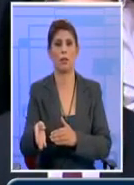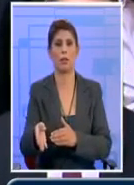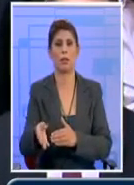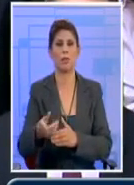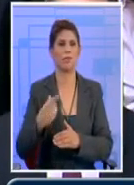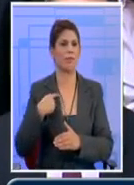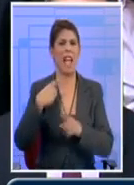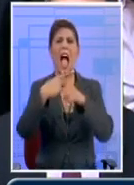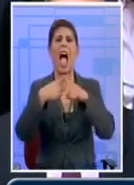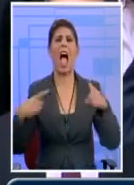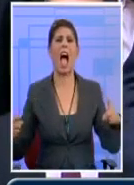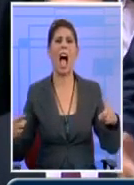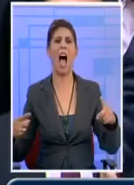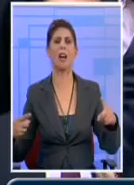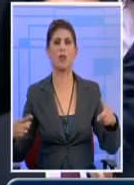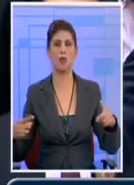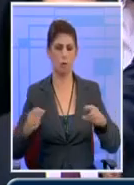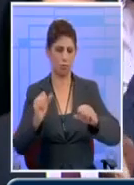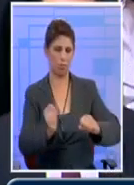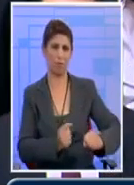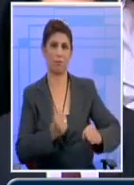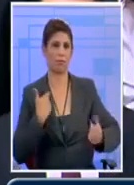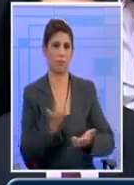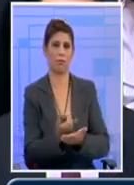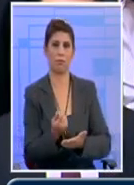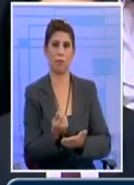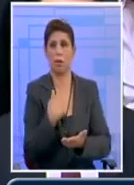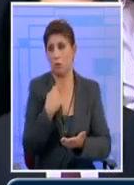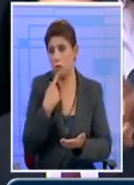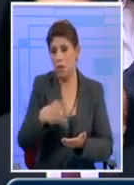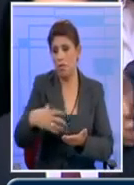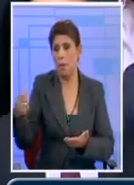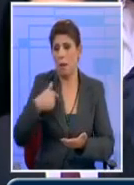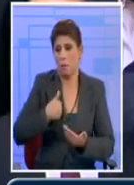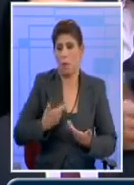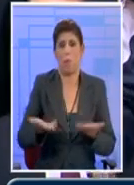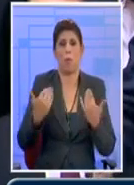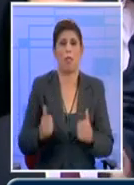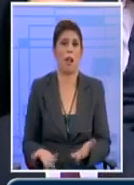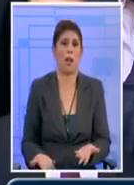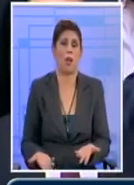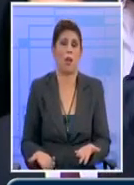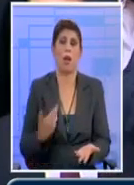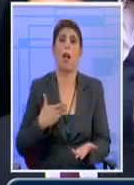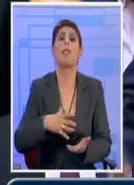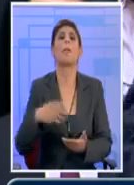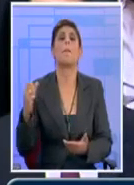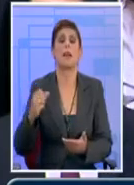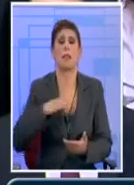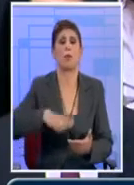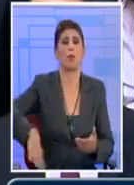τον οβολό και είπε «ούκαν λάβεις παρά του μη έχοντος». Ούκαν λάβεις παρά του μη έχοντος λοιπόν και από τον ελληνικό